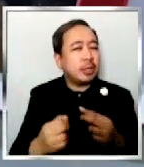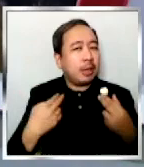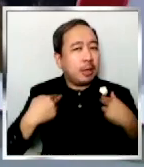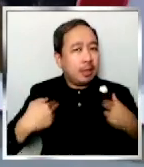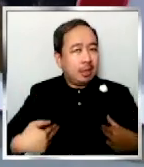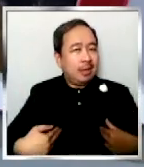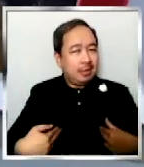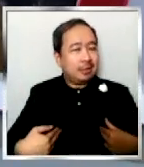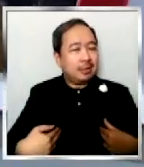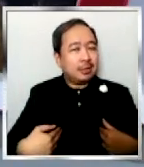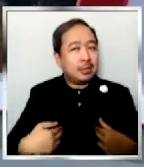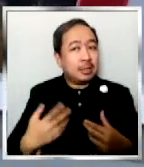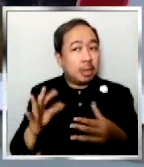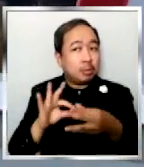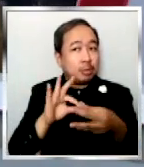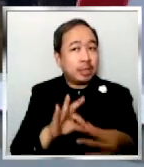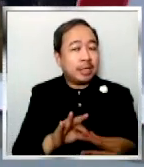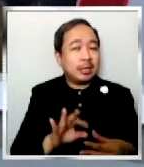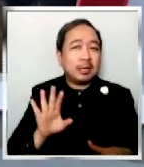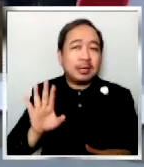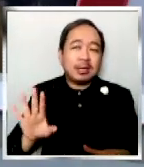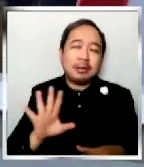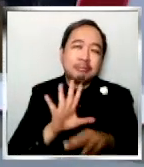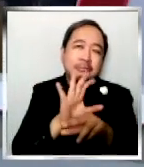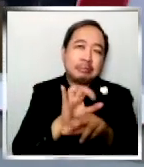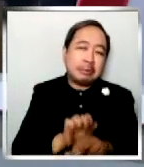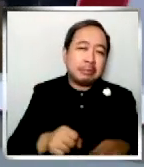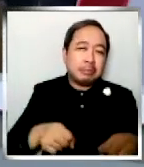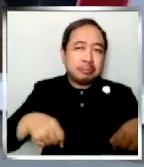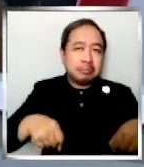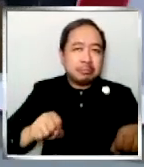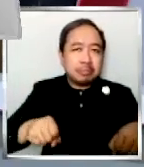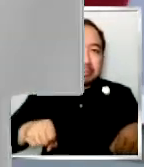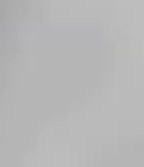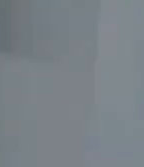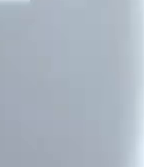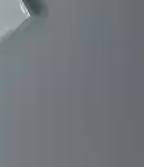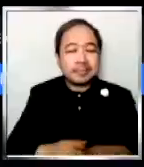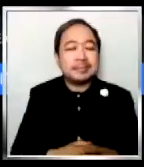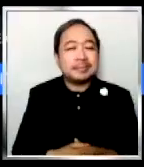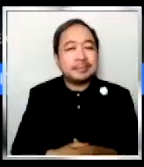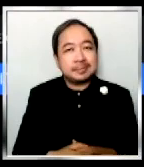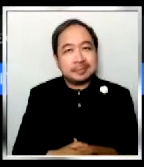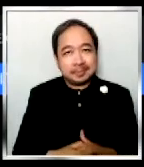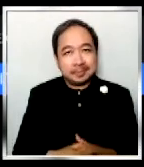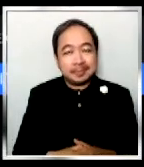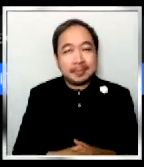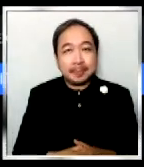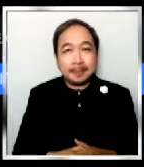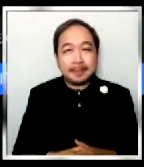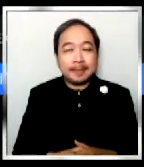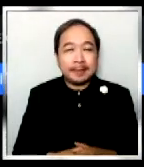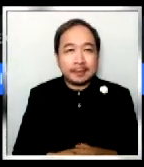kanyang hilig sa pagmomotorsiklo. At yan po ang tinutukan ni JP Soriano.